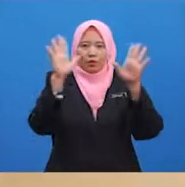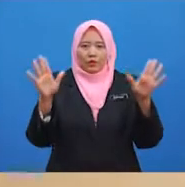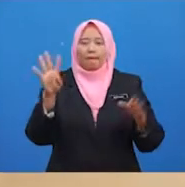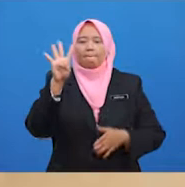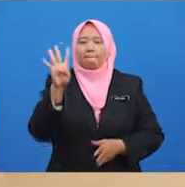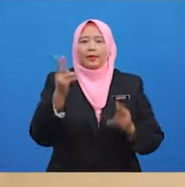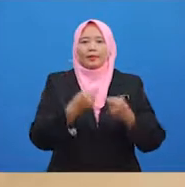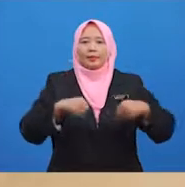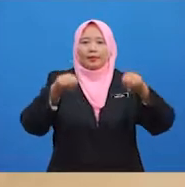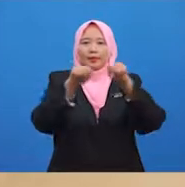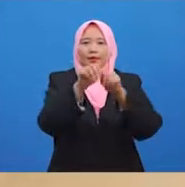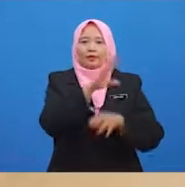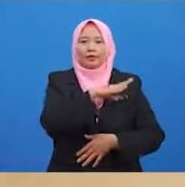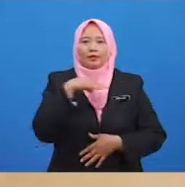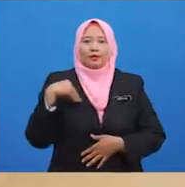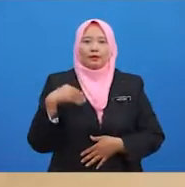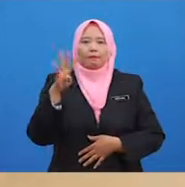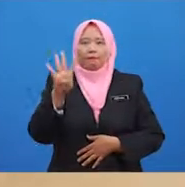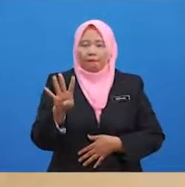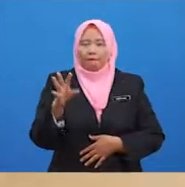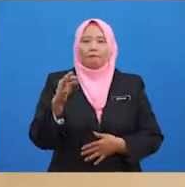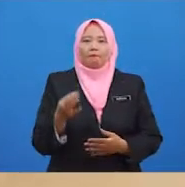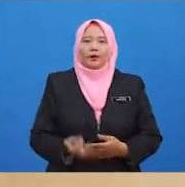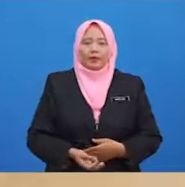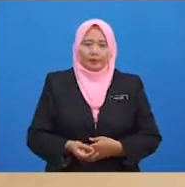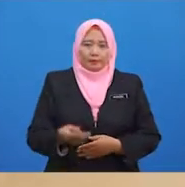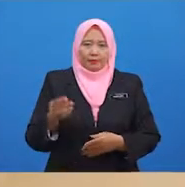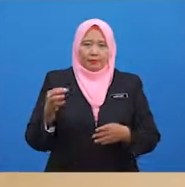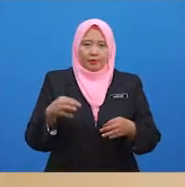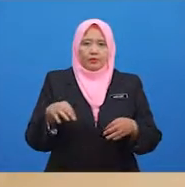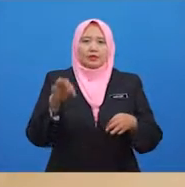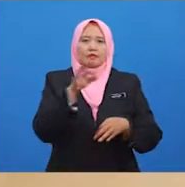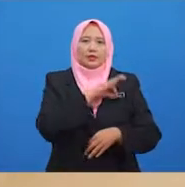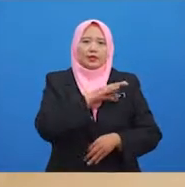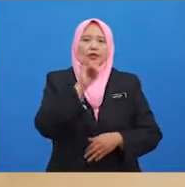4 nilai dan 4 pengajaran yang terdapat dalam sajak.